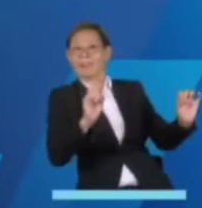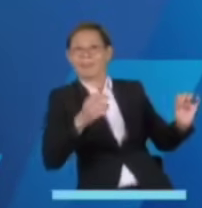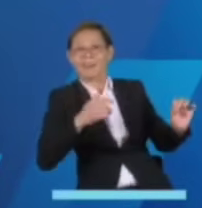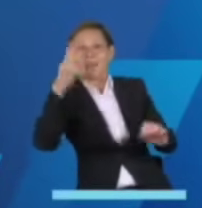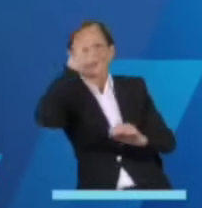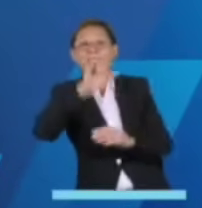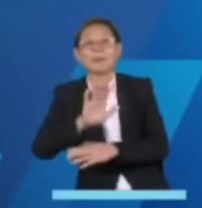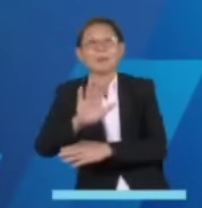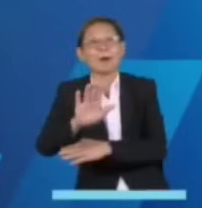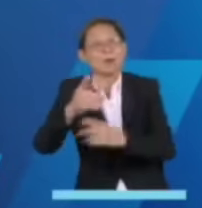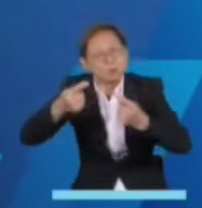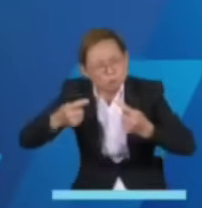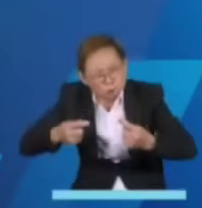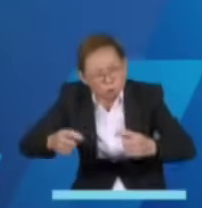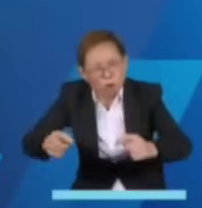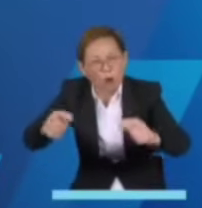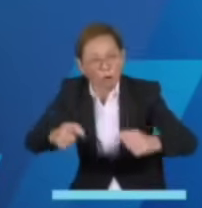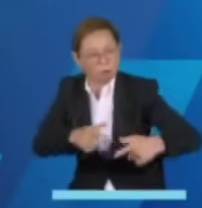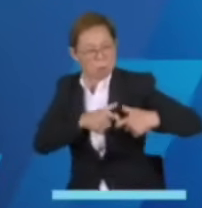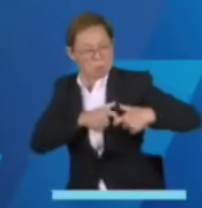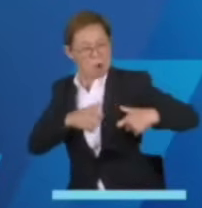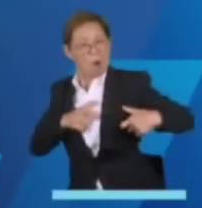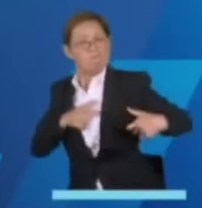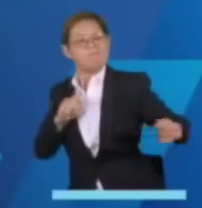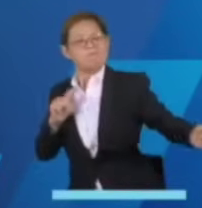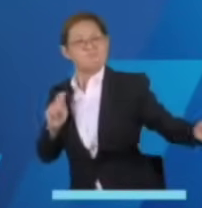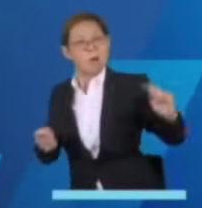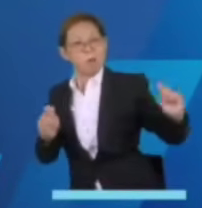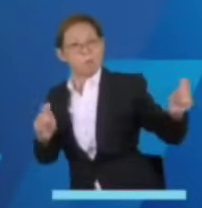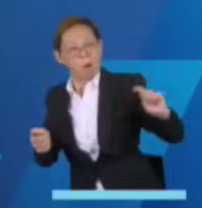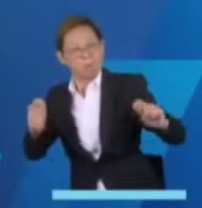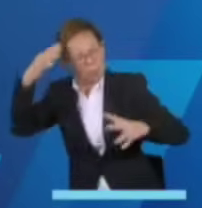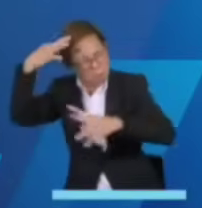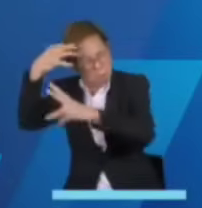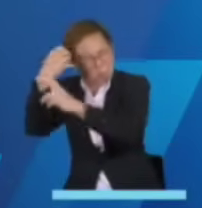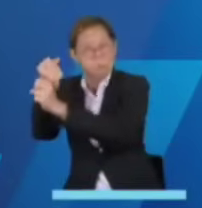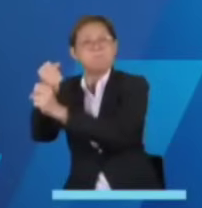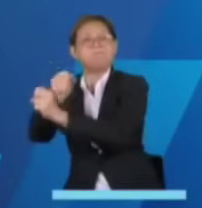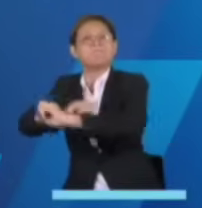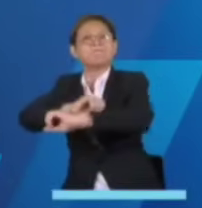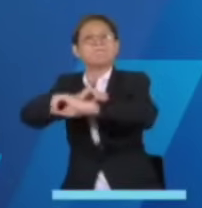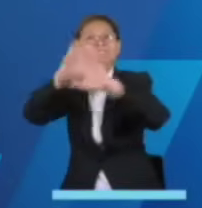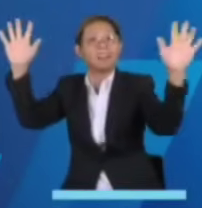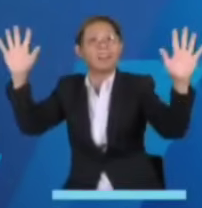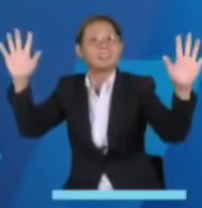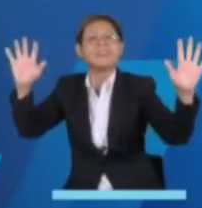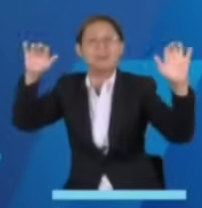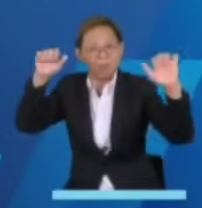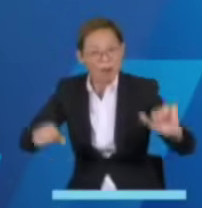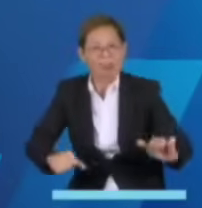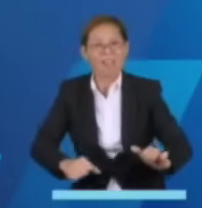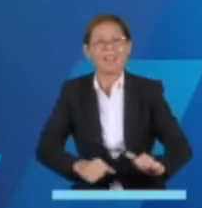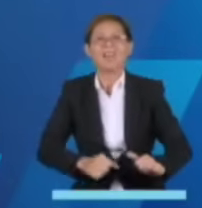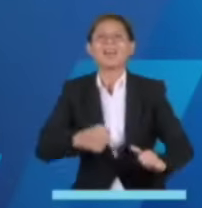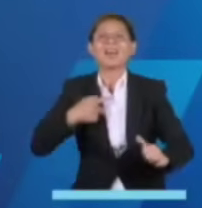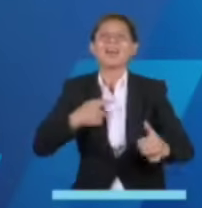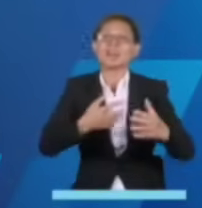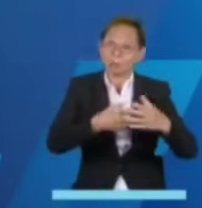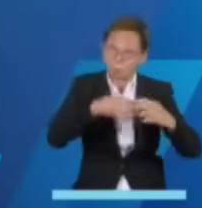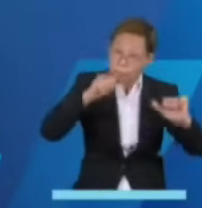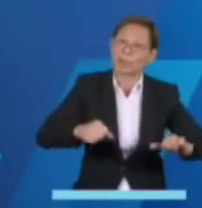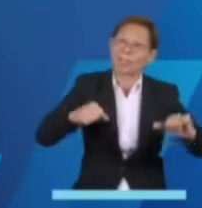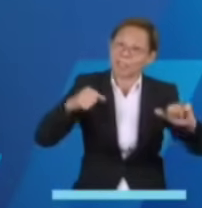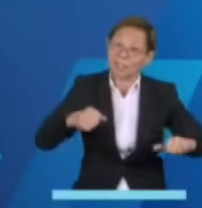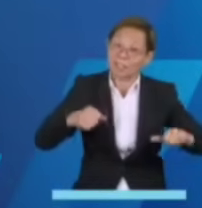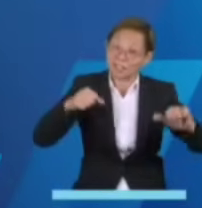Madani sedaya upaya dan berani buat perubahan. Hanya dengan tekad yang jelas mampu mengeluarkan kita